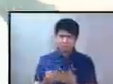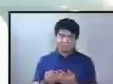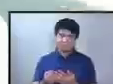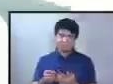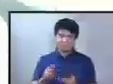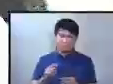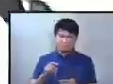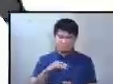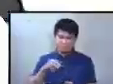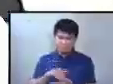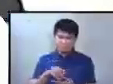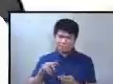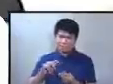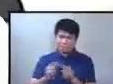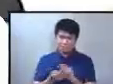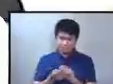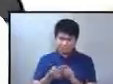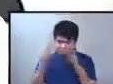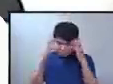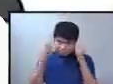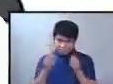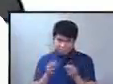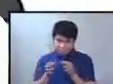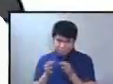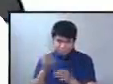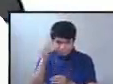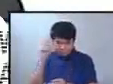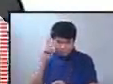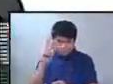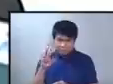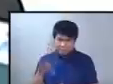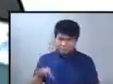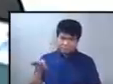Pangulo. Paliwanag ni DPWH Secretary Mark Villar. So mas pinili namin